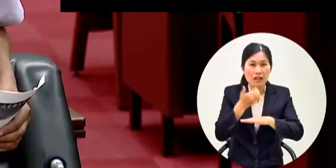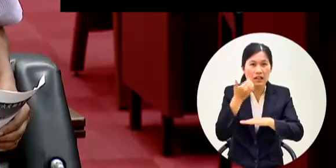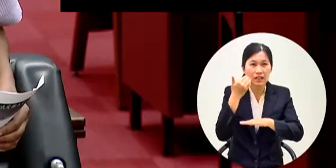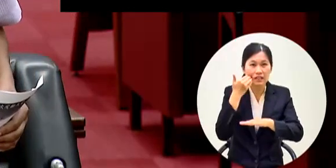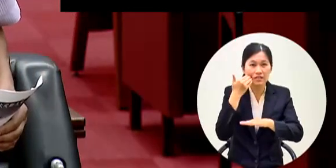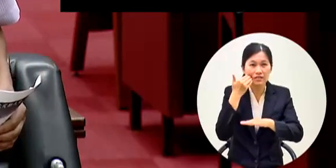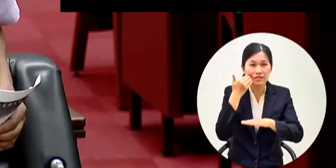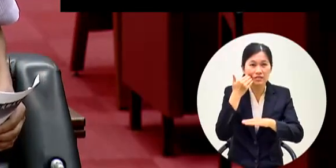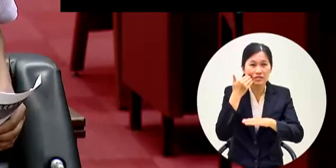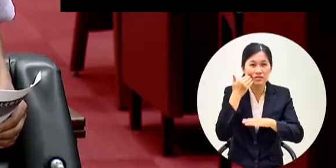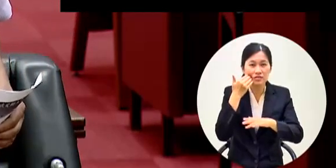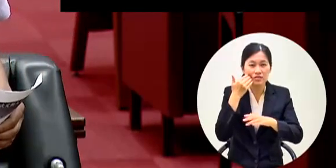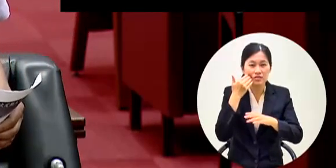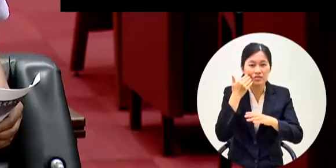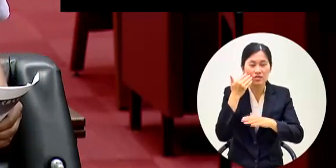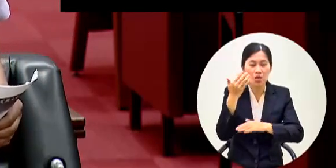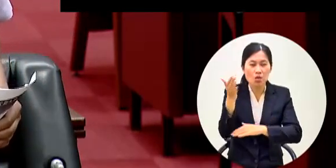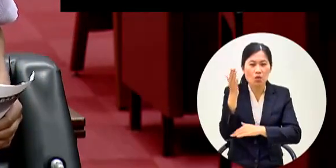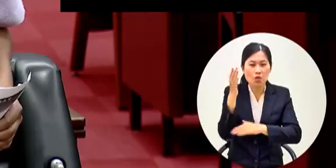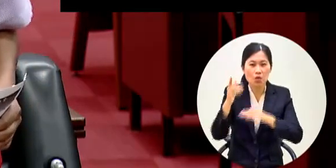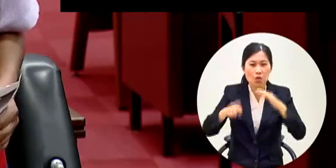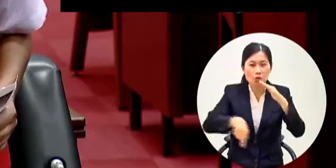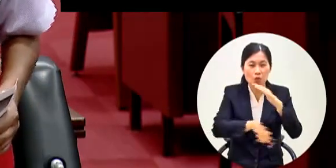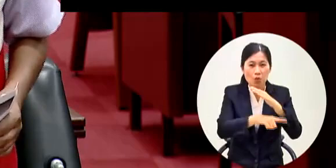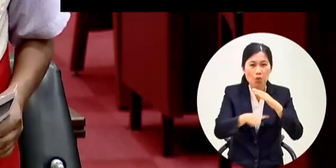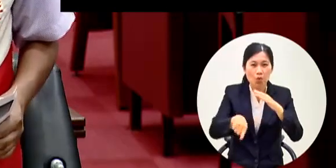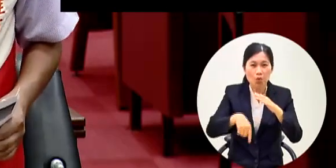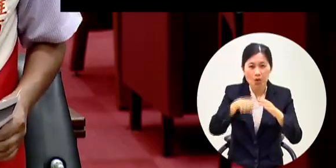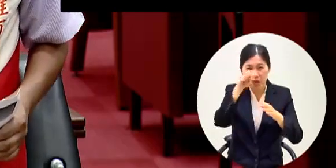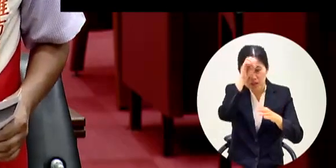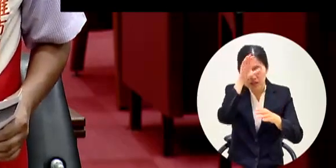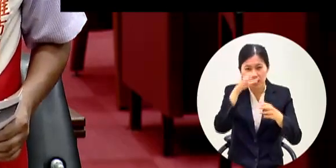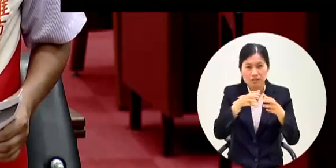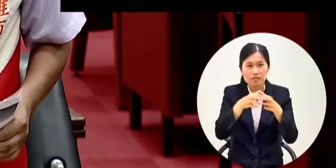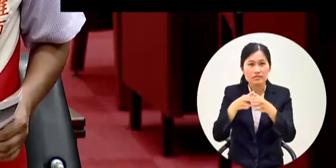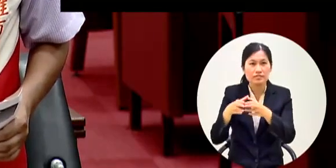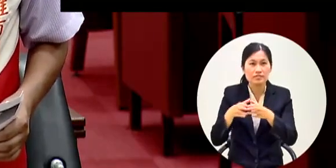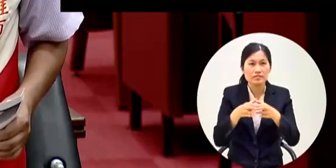府院党团国会半数，